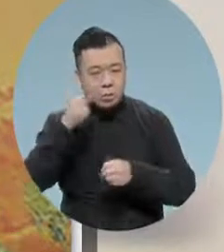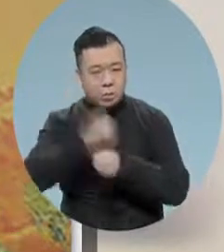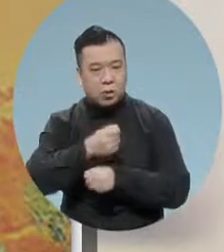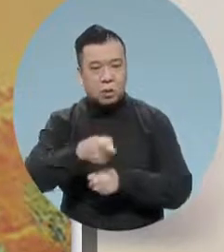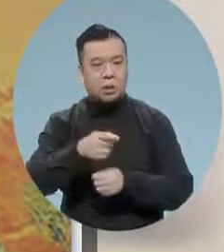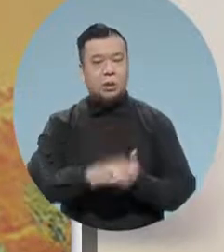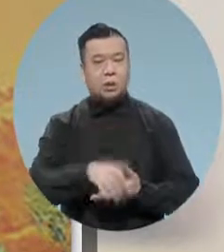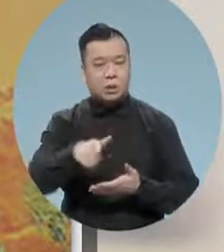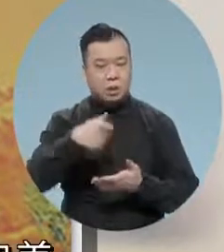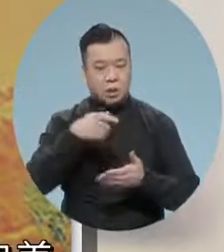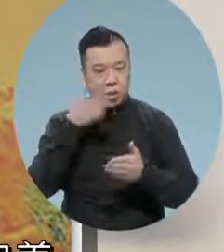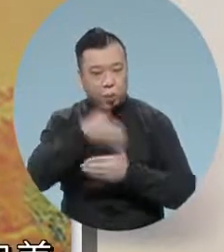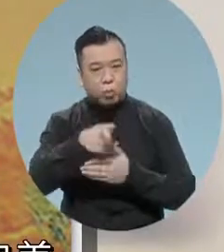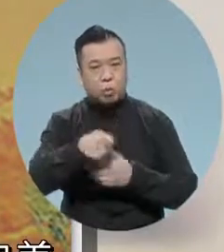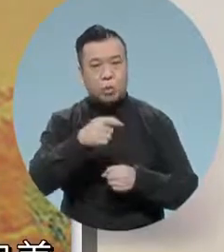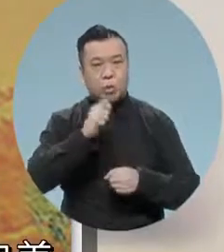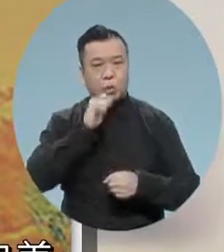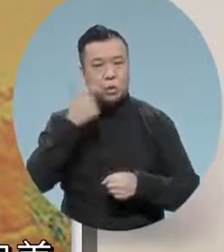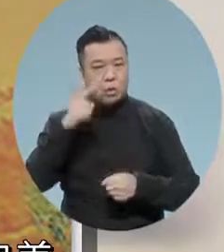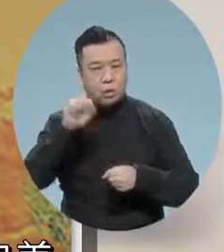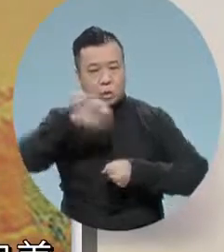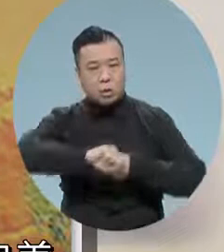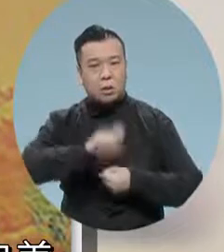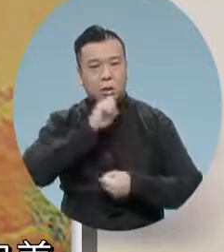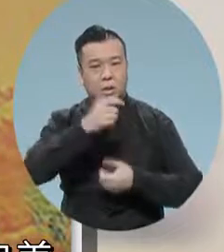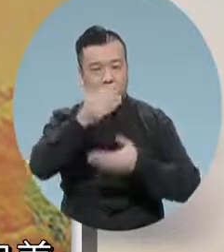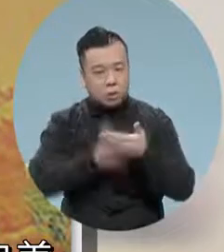而通过这个制度呢，亦都会引申后面很多更